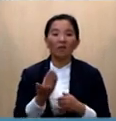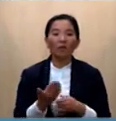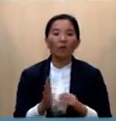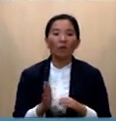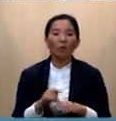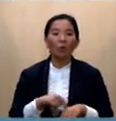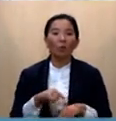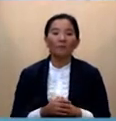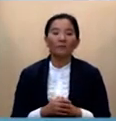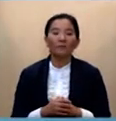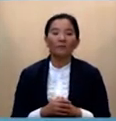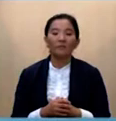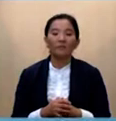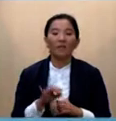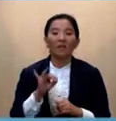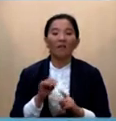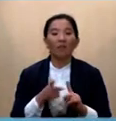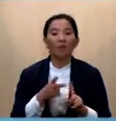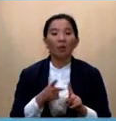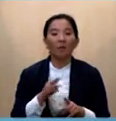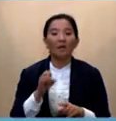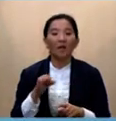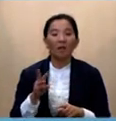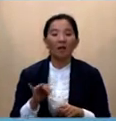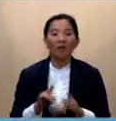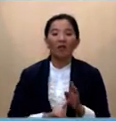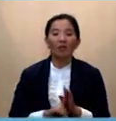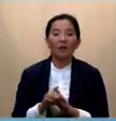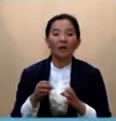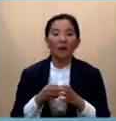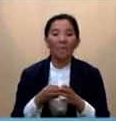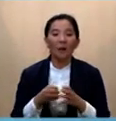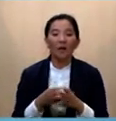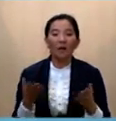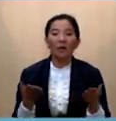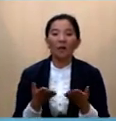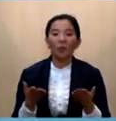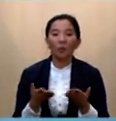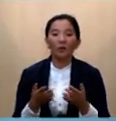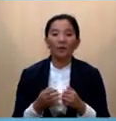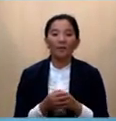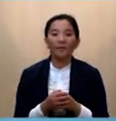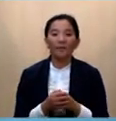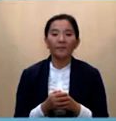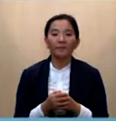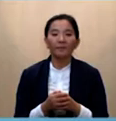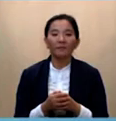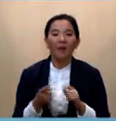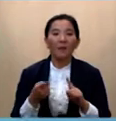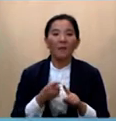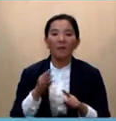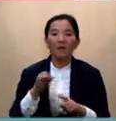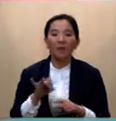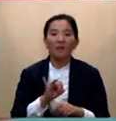будем более строгим. И во втором тайме начинает команда, которая в первом тайме